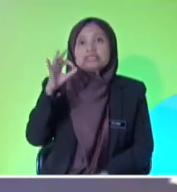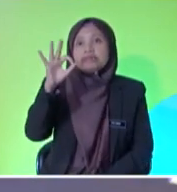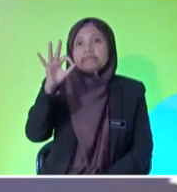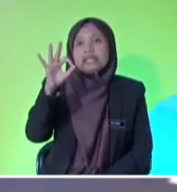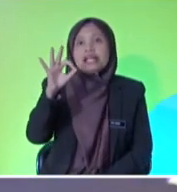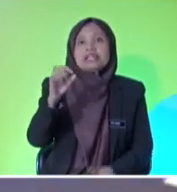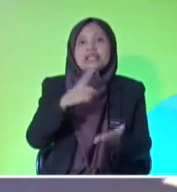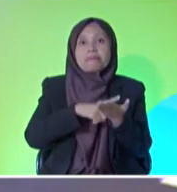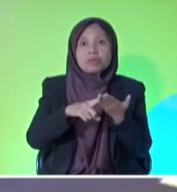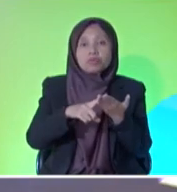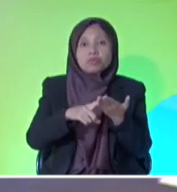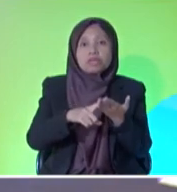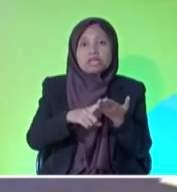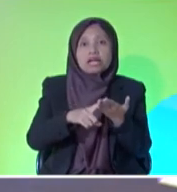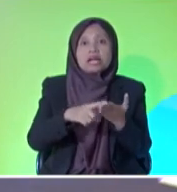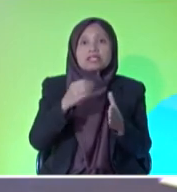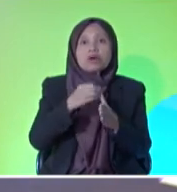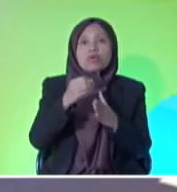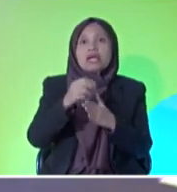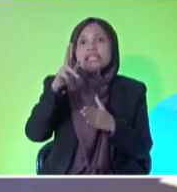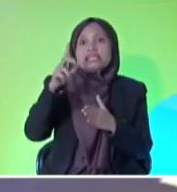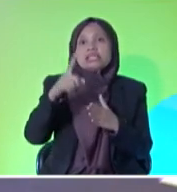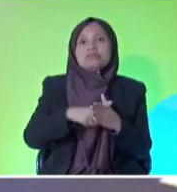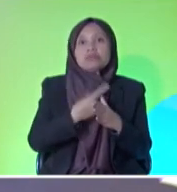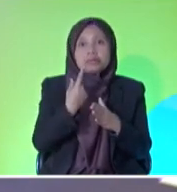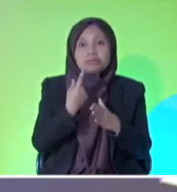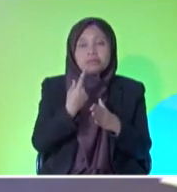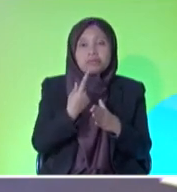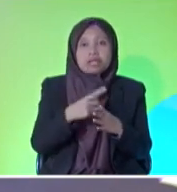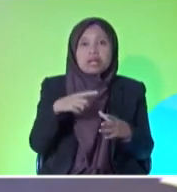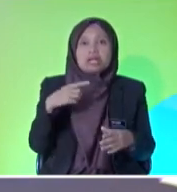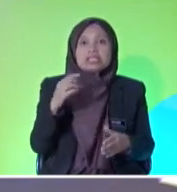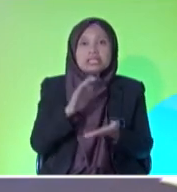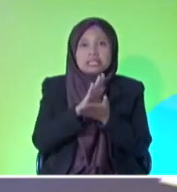dalam 6 bulan dalam 3 bulan sampai 3 bulan